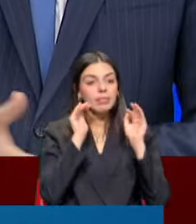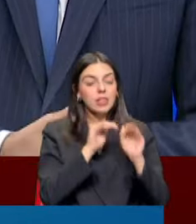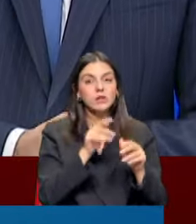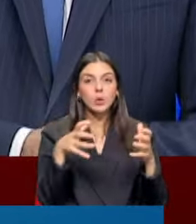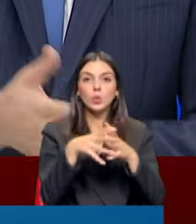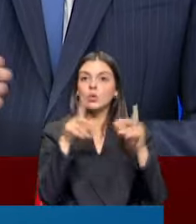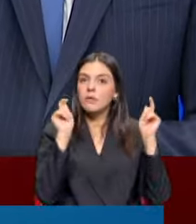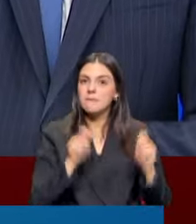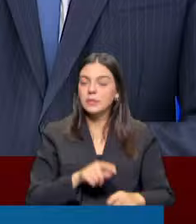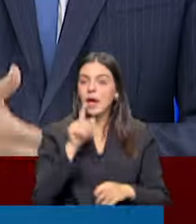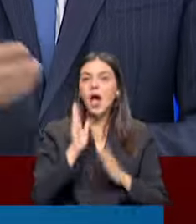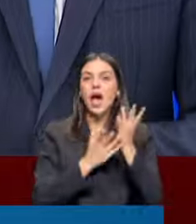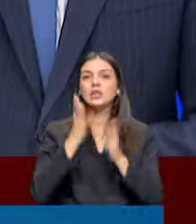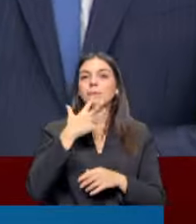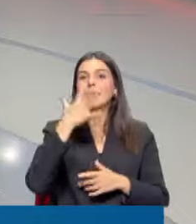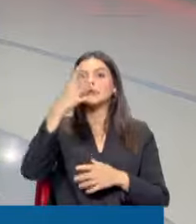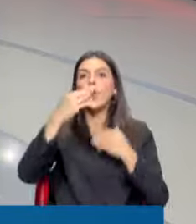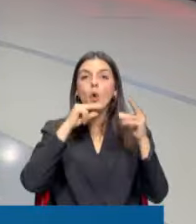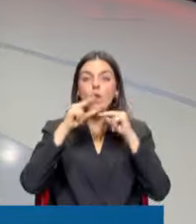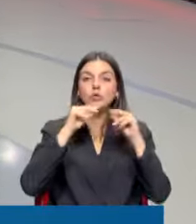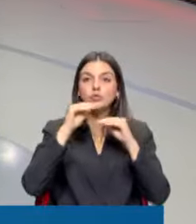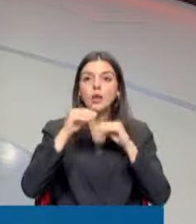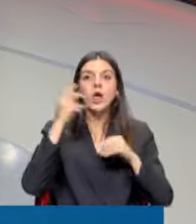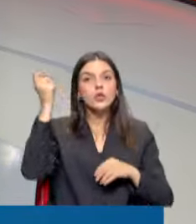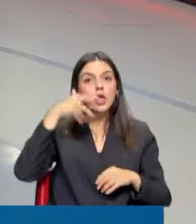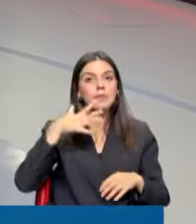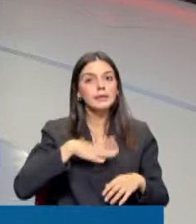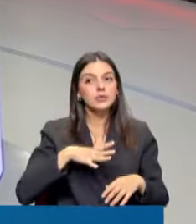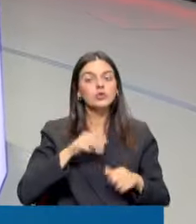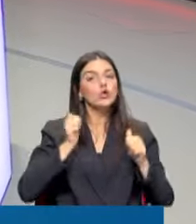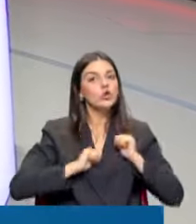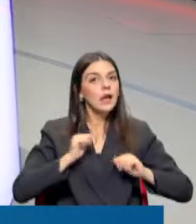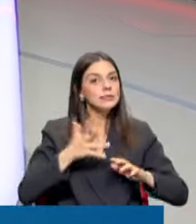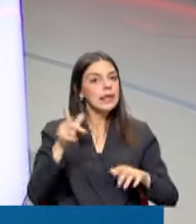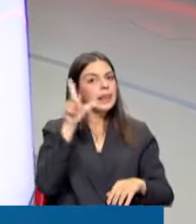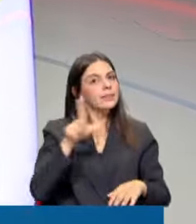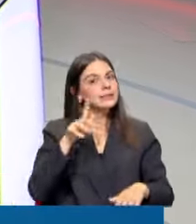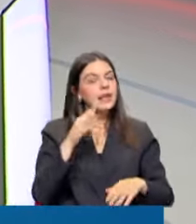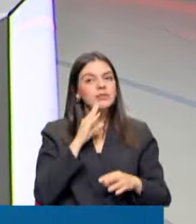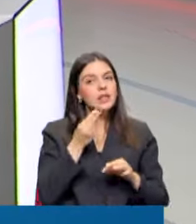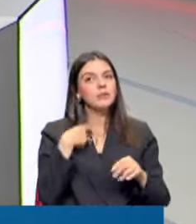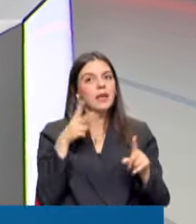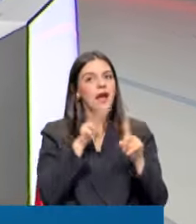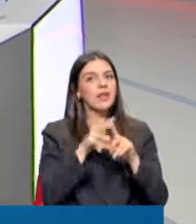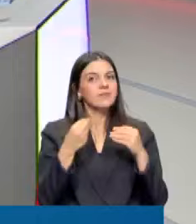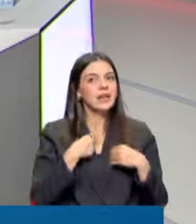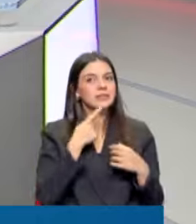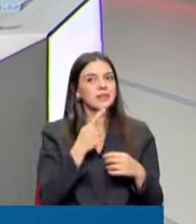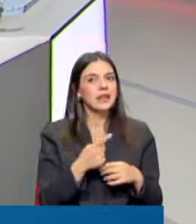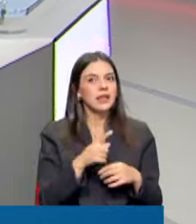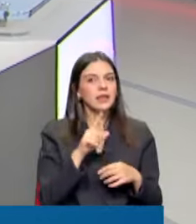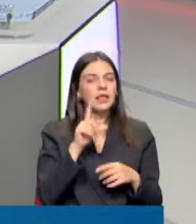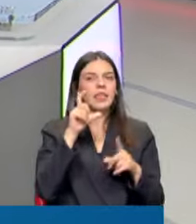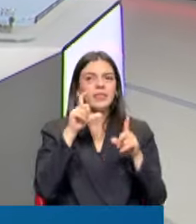kurulumuzla Ataşehir'i 5 yıl konuşarak yönetmek istiyoruz. Liseli gençler, üniversiteli gençler bu sürece katkı sunsun, geleceğe taşısın istiyoruz